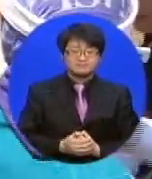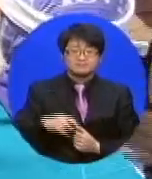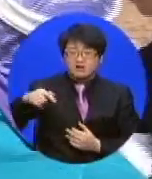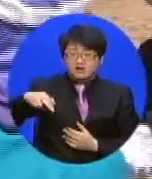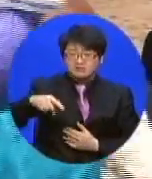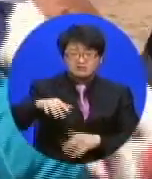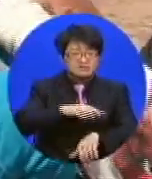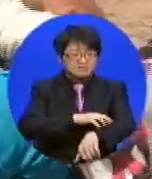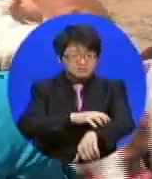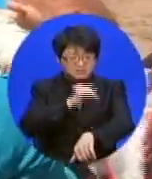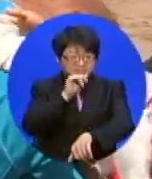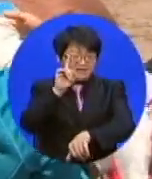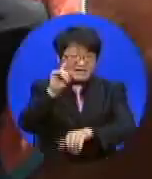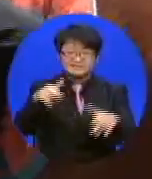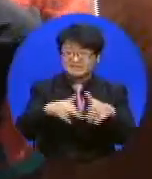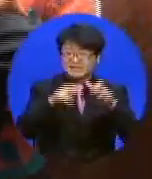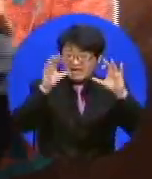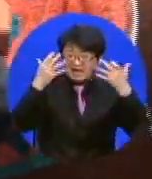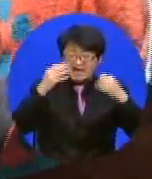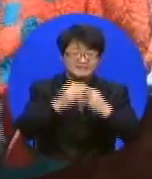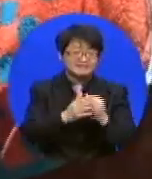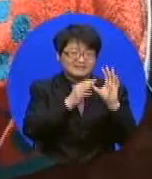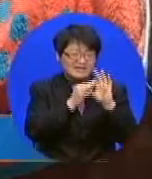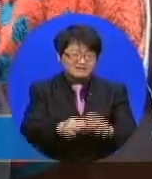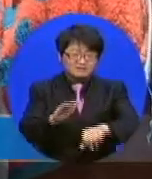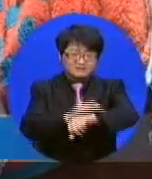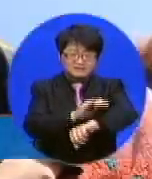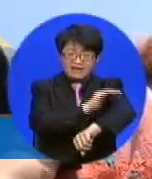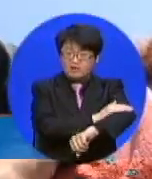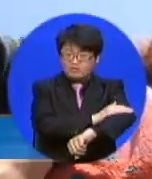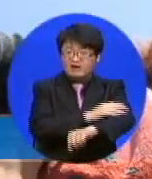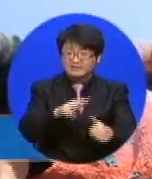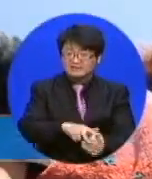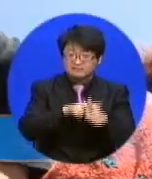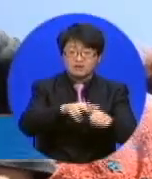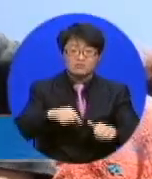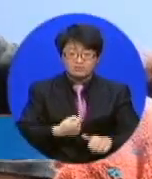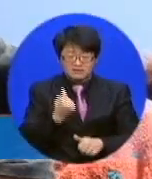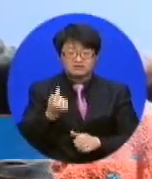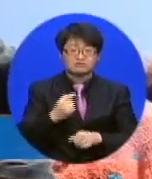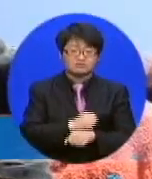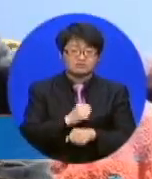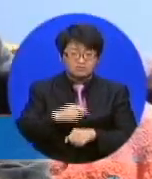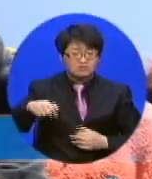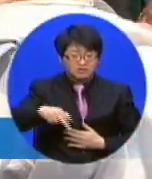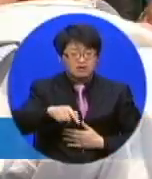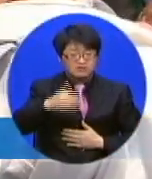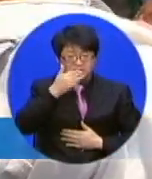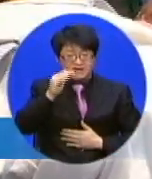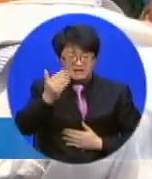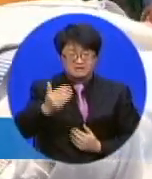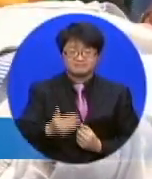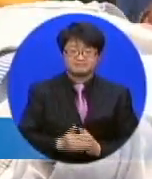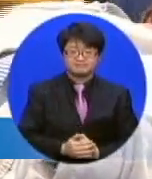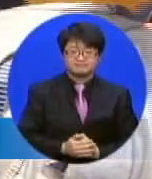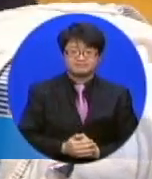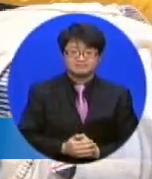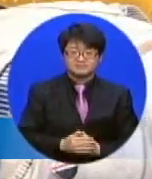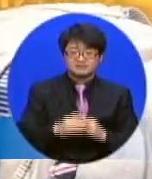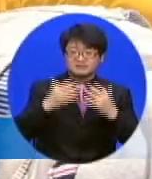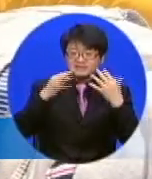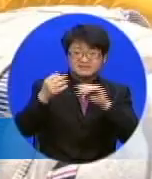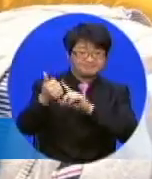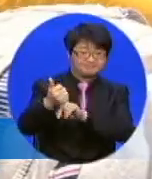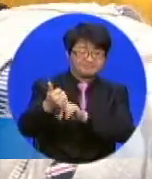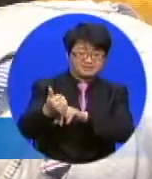걷는데 불편함이 있었던 한 장애아는 꾸준한 재활승마로 이제 혼자서도 무리 없이 걸을 수 있게 됐습니다. 김 씨의